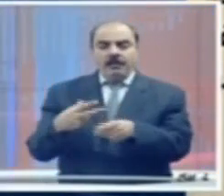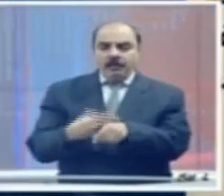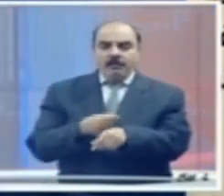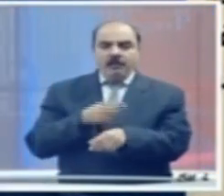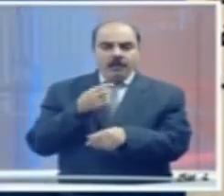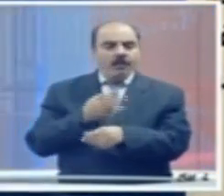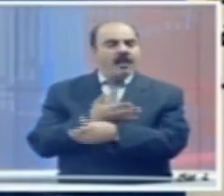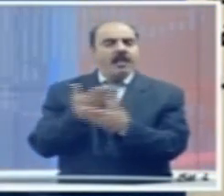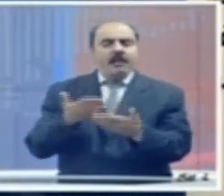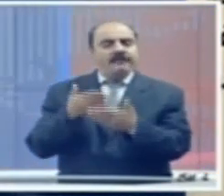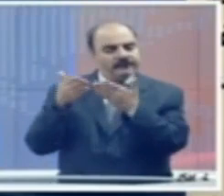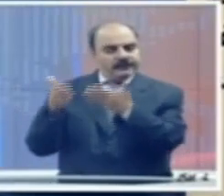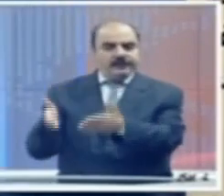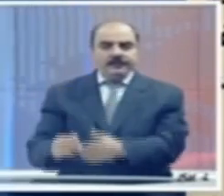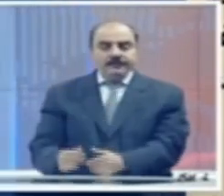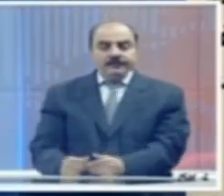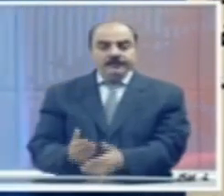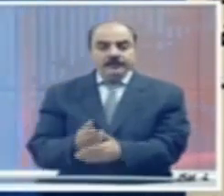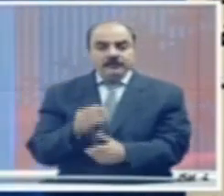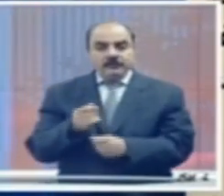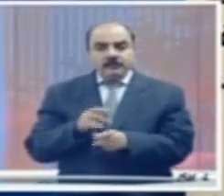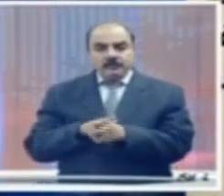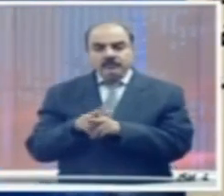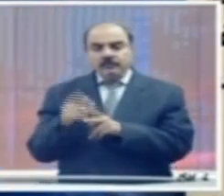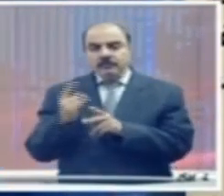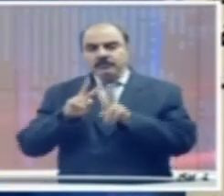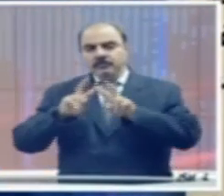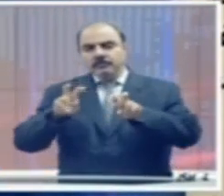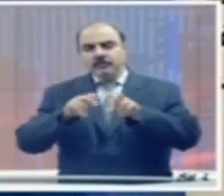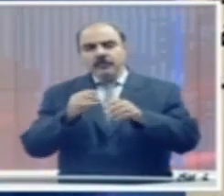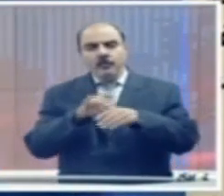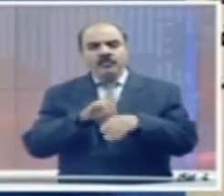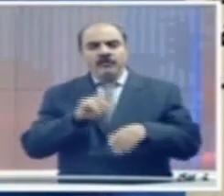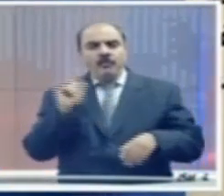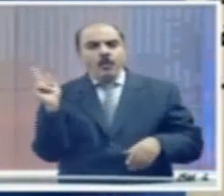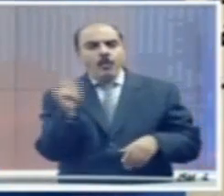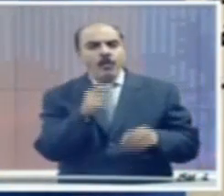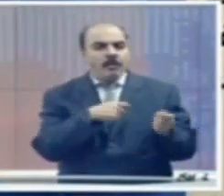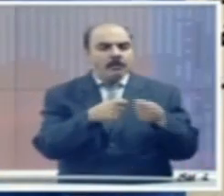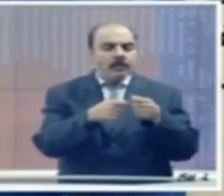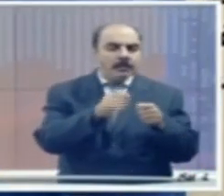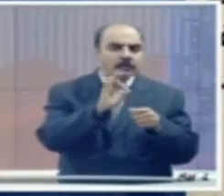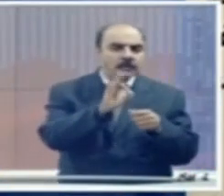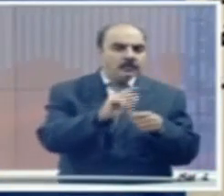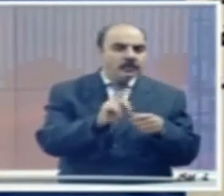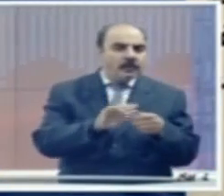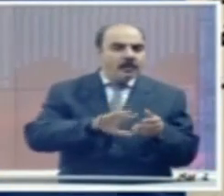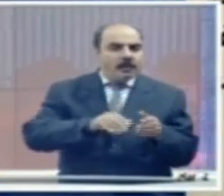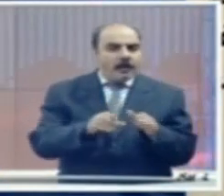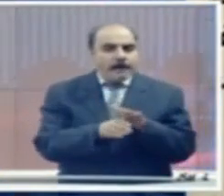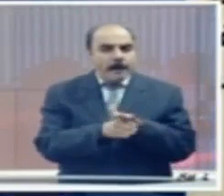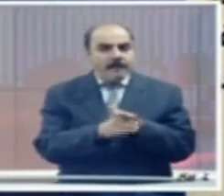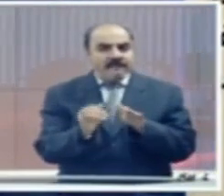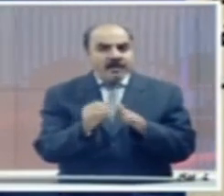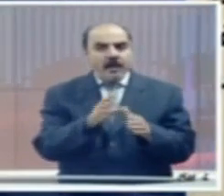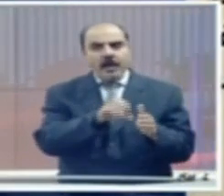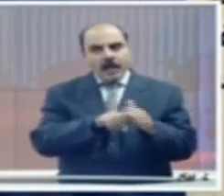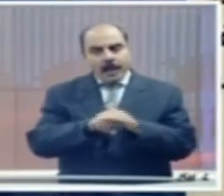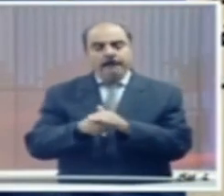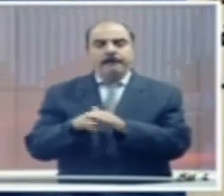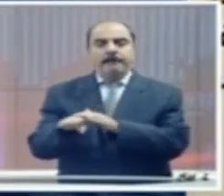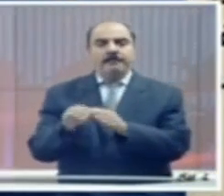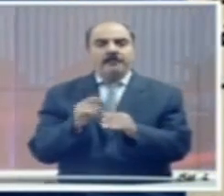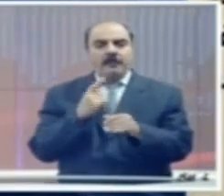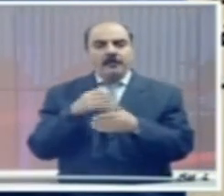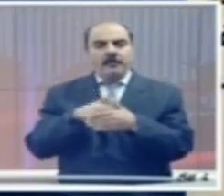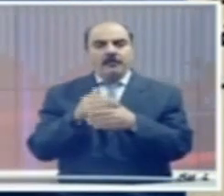الطبية. وأشارت إلى تكثيف الحملات الرقابية على جميع منافذ صرف وبيع الأدوية حرصا من الدولة على